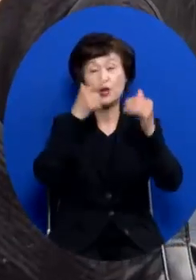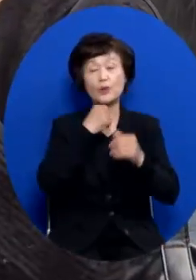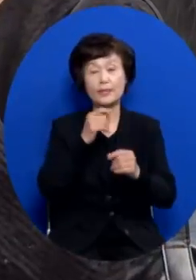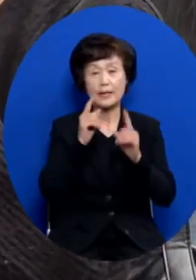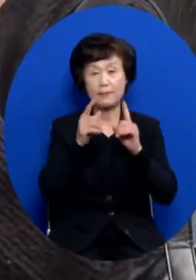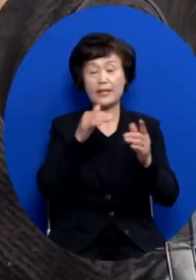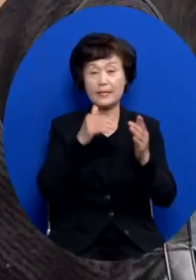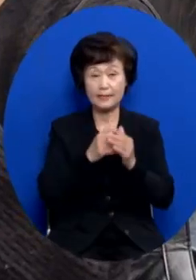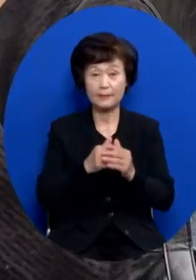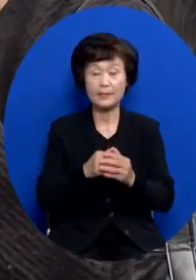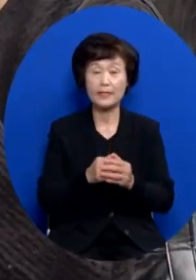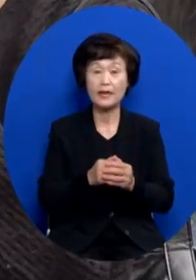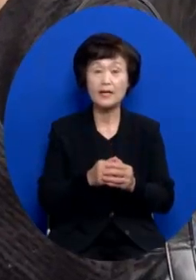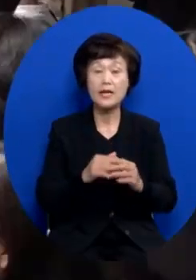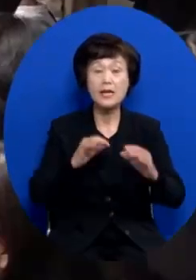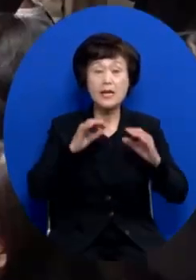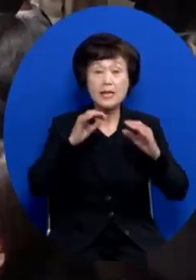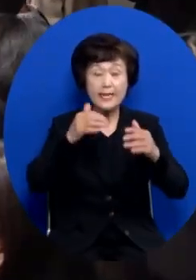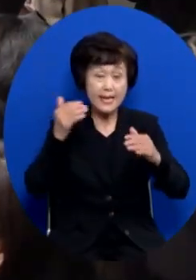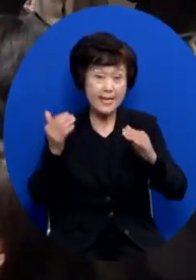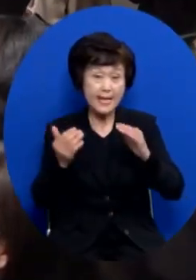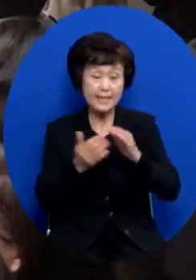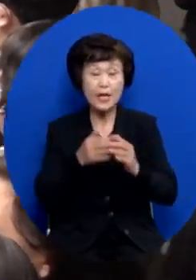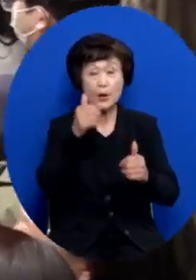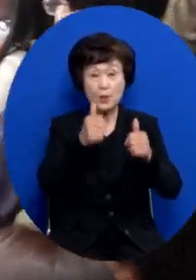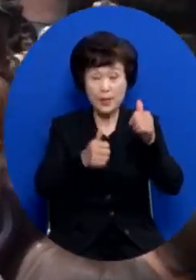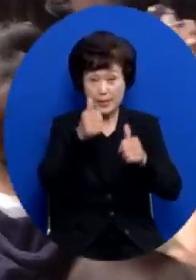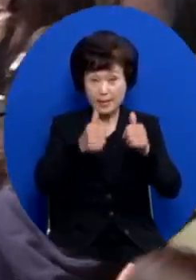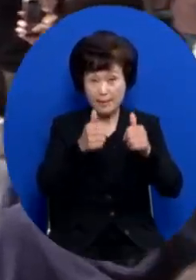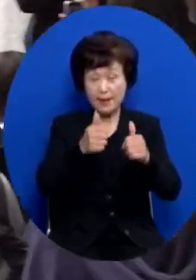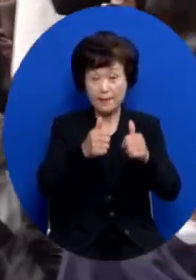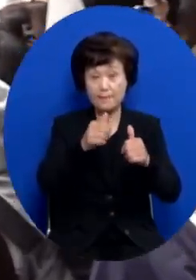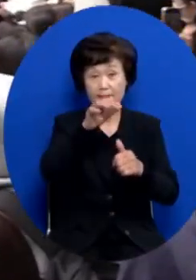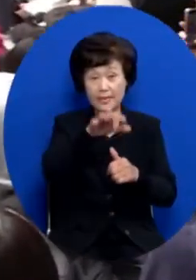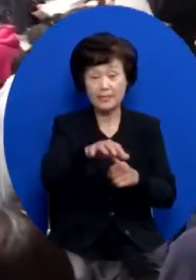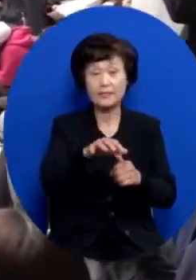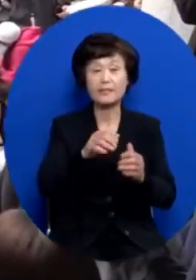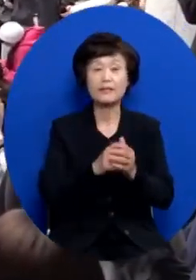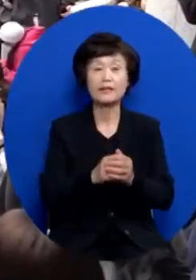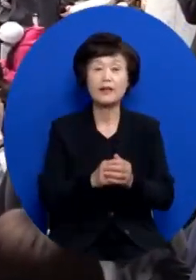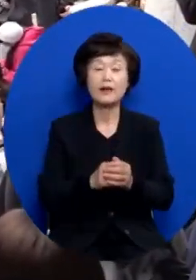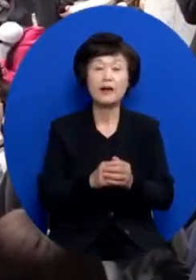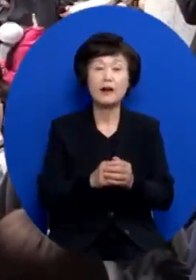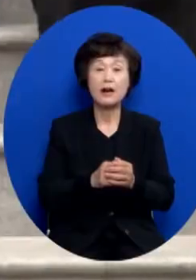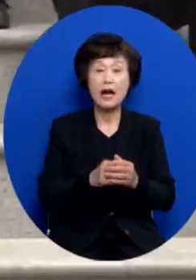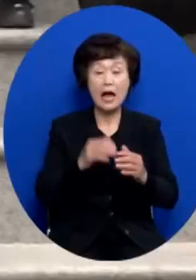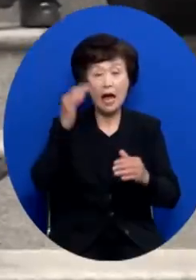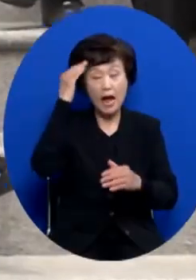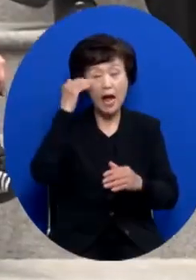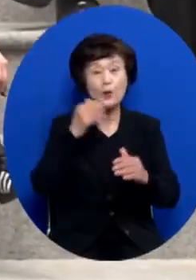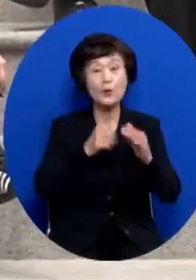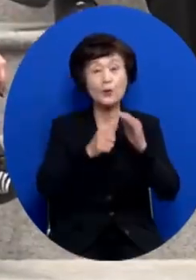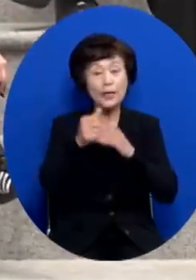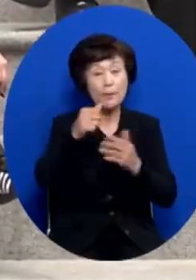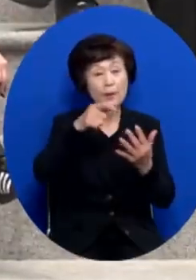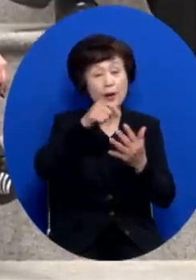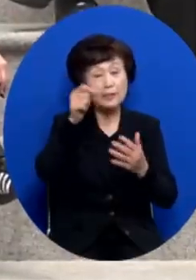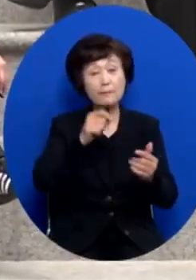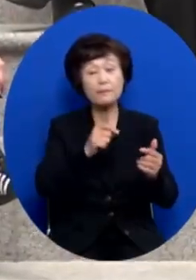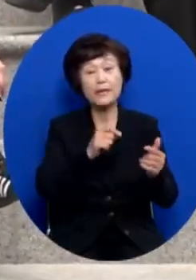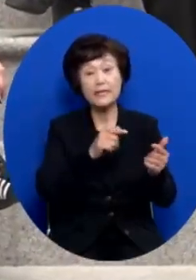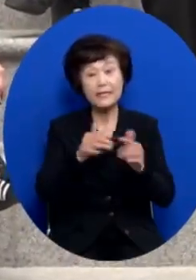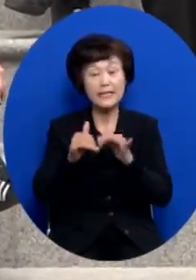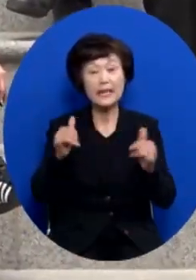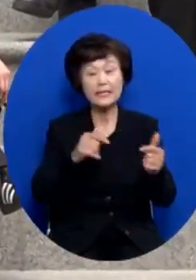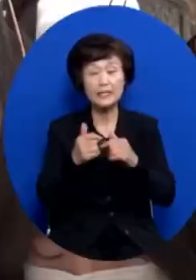힙합 인터내셔널은 세계 최대 규모의 힙합 댄스 퍼포먼스 대회로 비디오 팀을 비롯해 한국 대표로 선발된 팀들은 오는